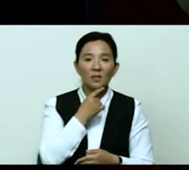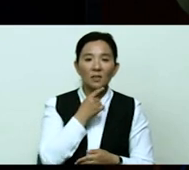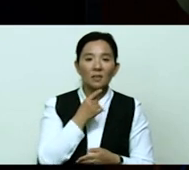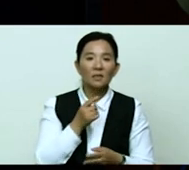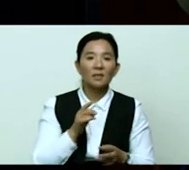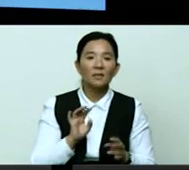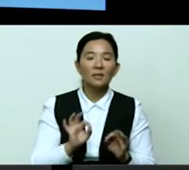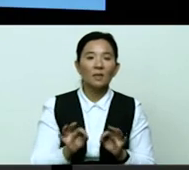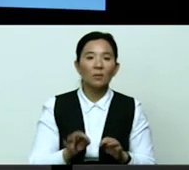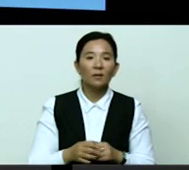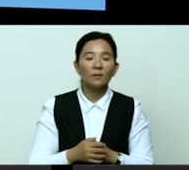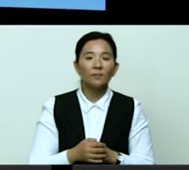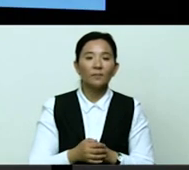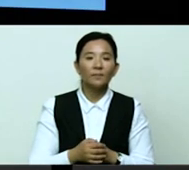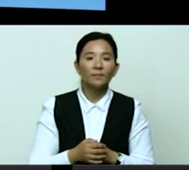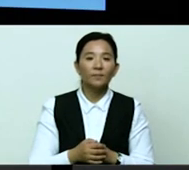стабильным.